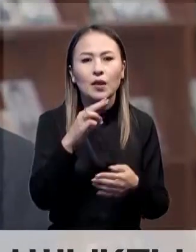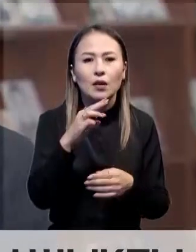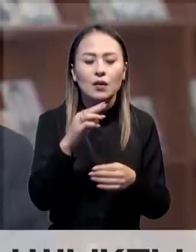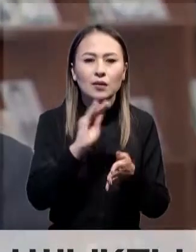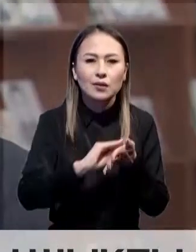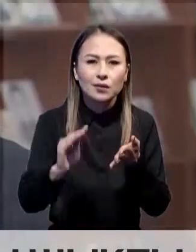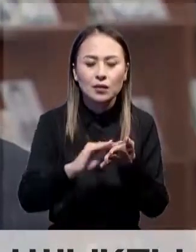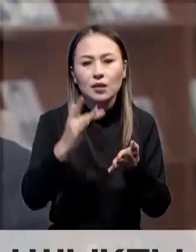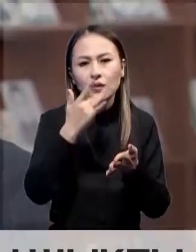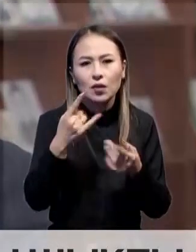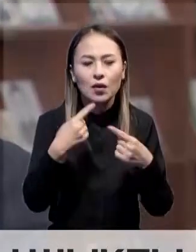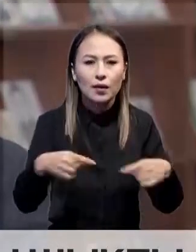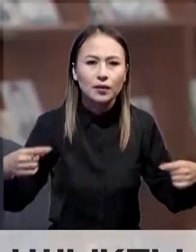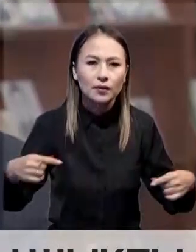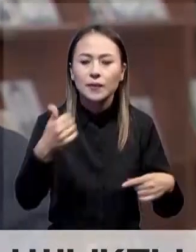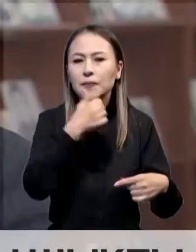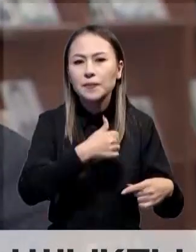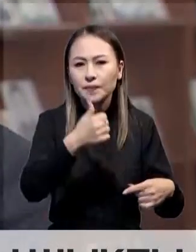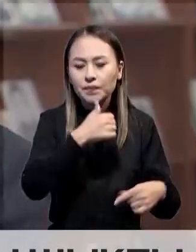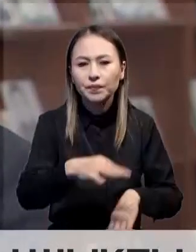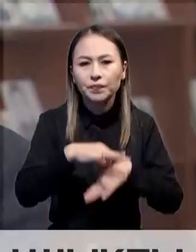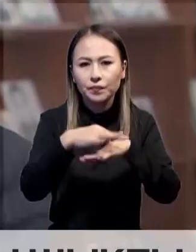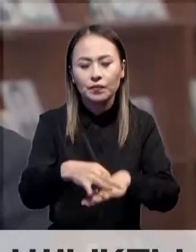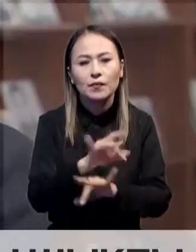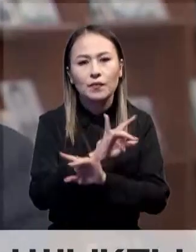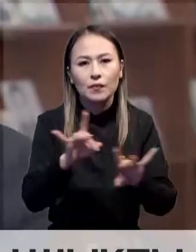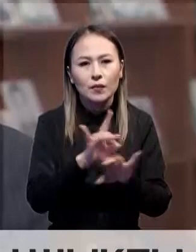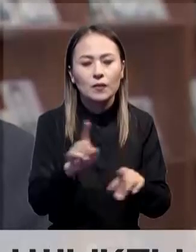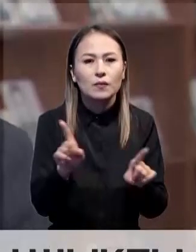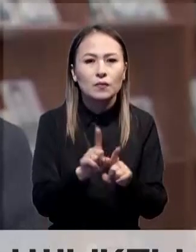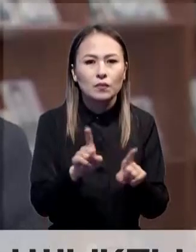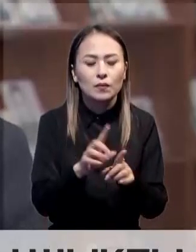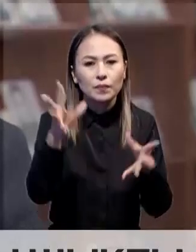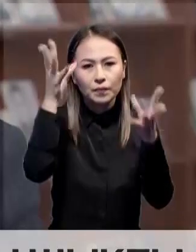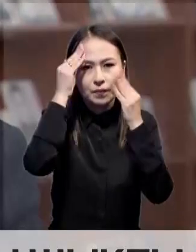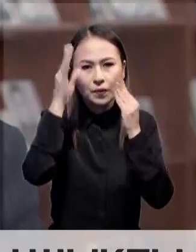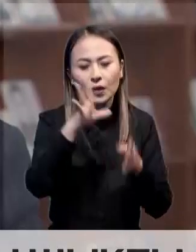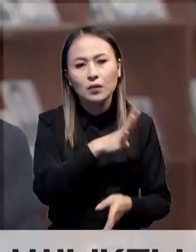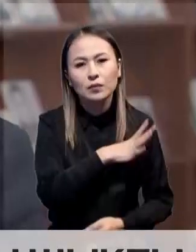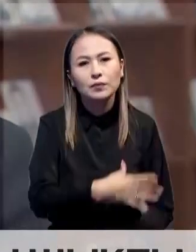цензура бар. Соның бәріне сыналап өткізу, астарлап айтуды әбден меңгерген